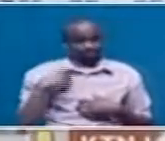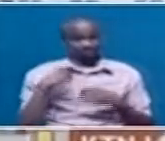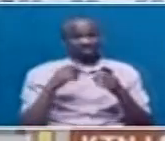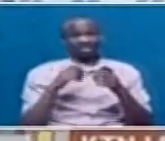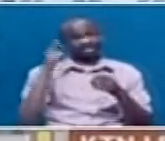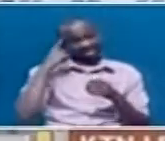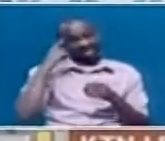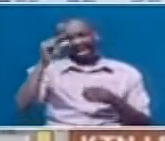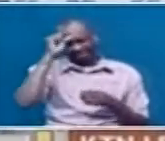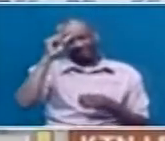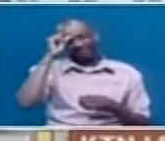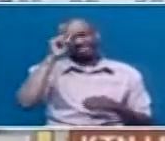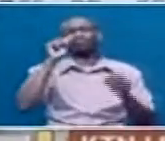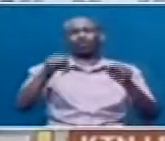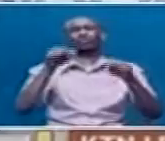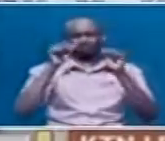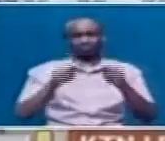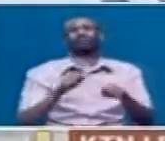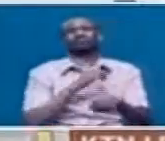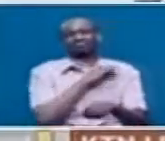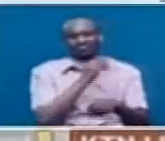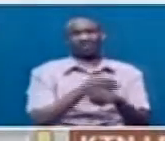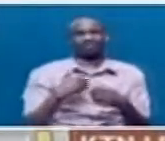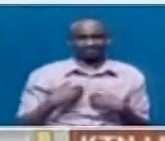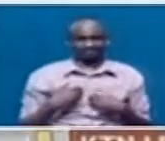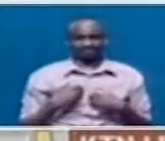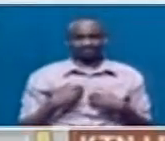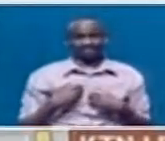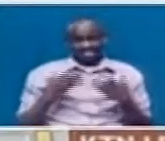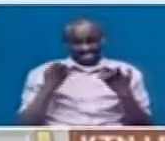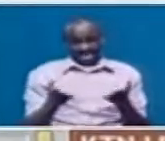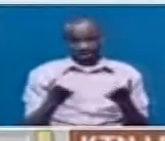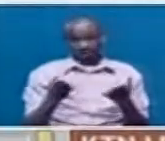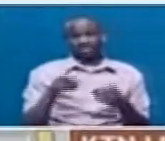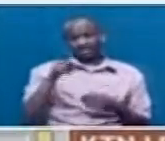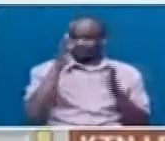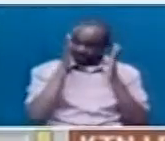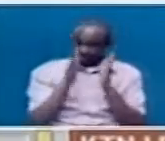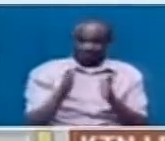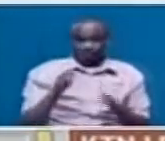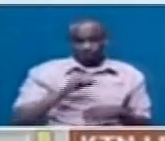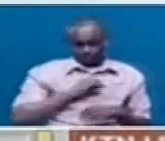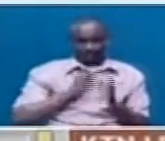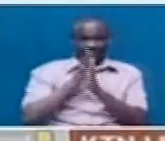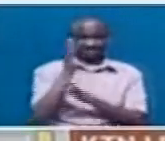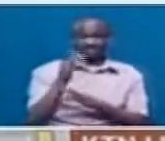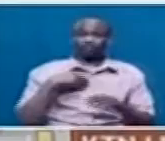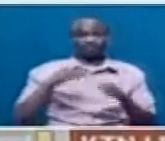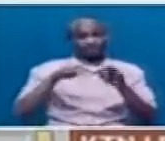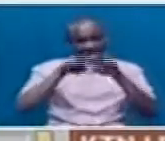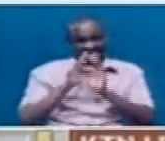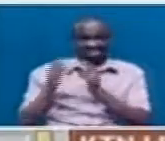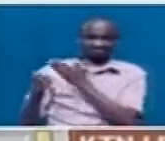the government has the capacity to arm itself. Shahid Bhatt anazikwa katika maziara haya nyuma